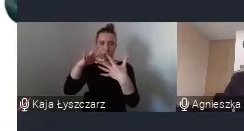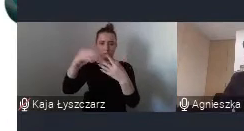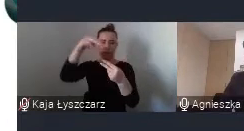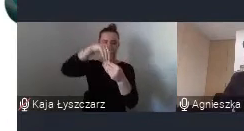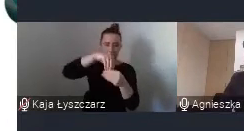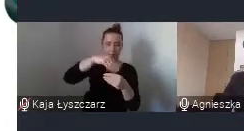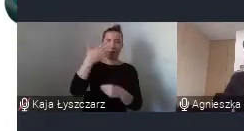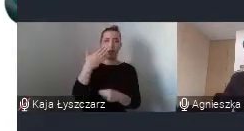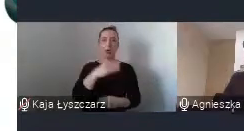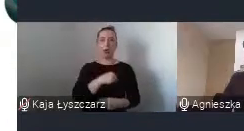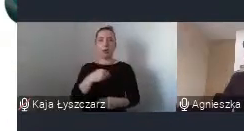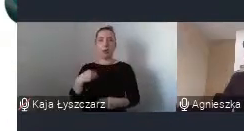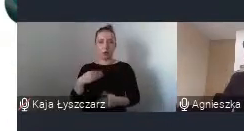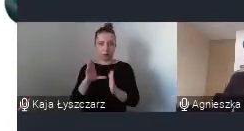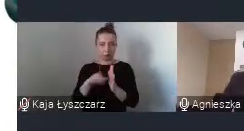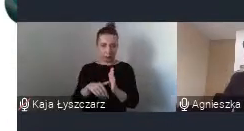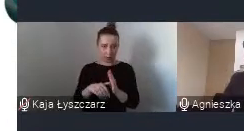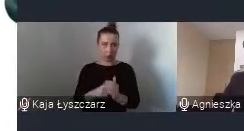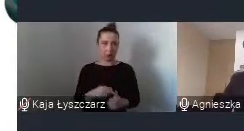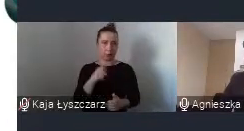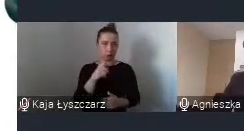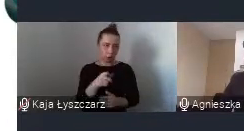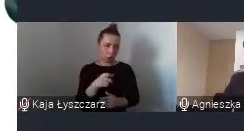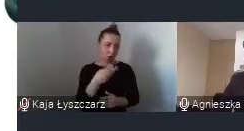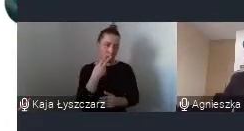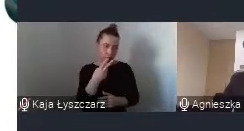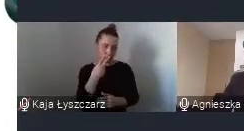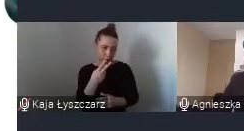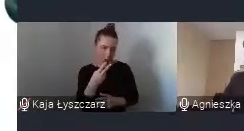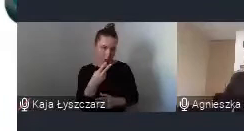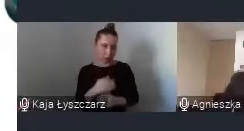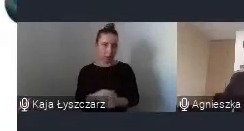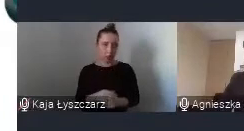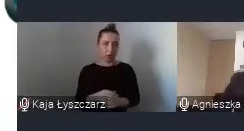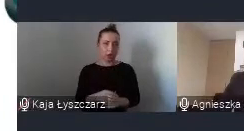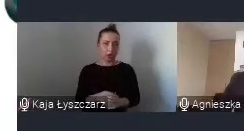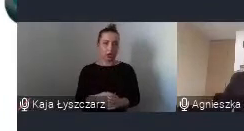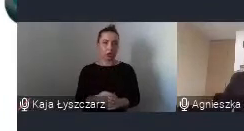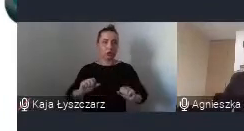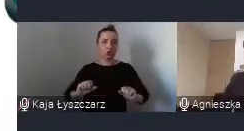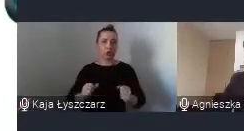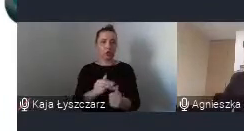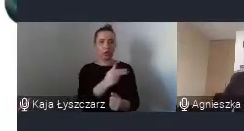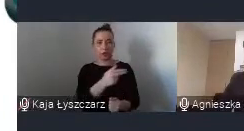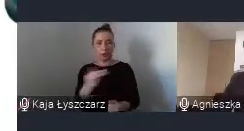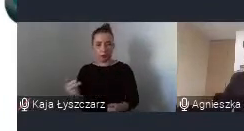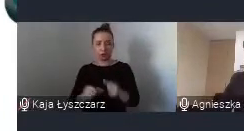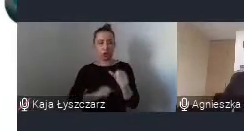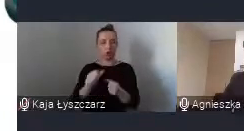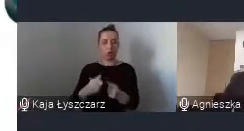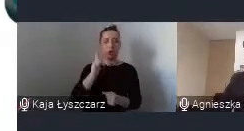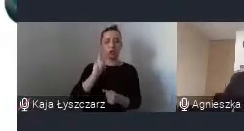To jest praktyczne przełożenie tego, o czym opowiadałam przed chwilą, czyli w ramach działań tematycznych w roku